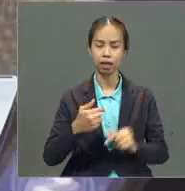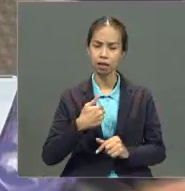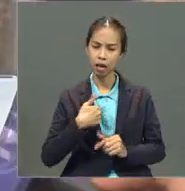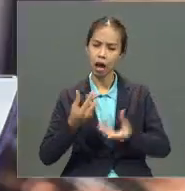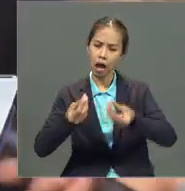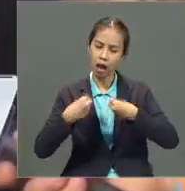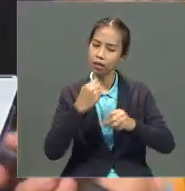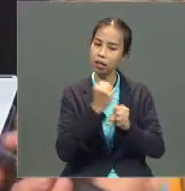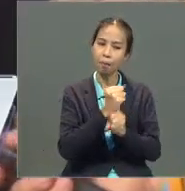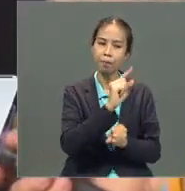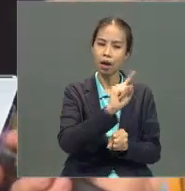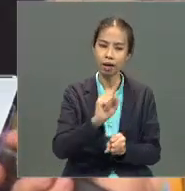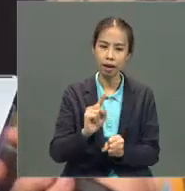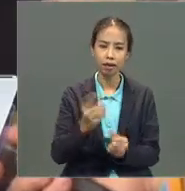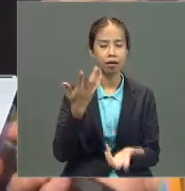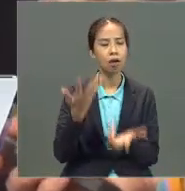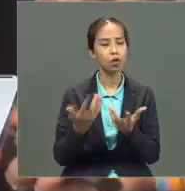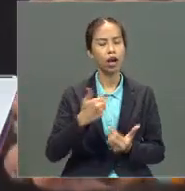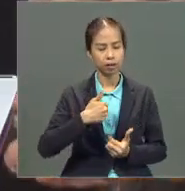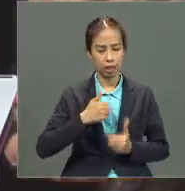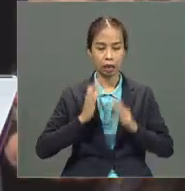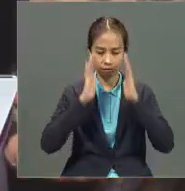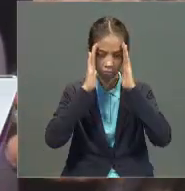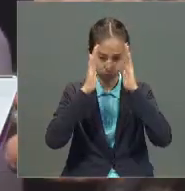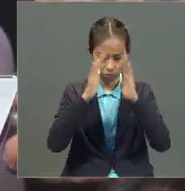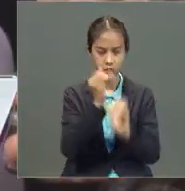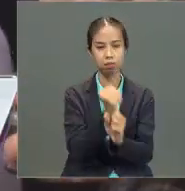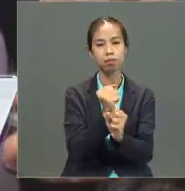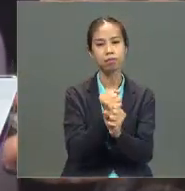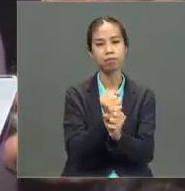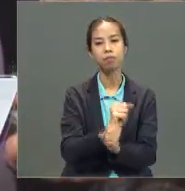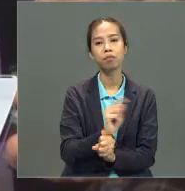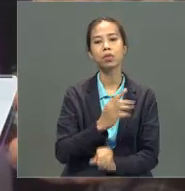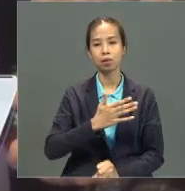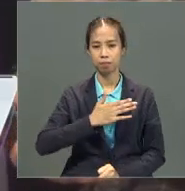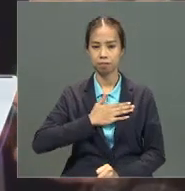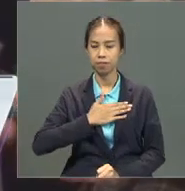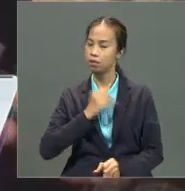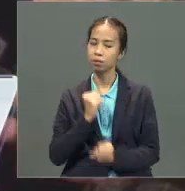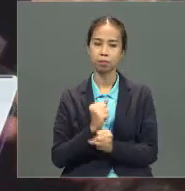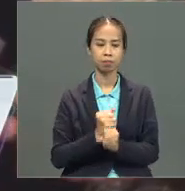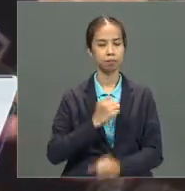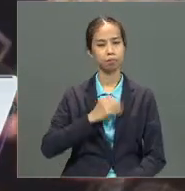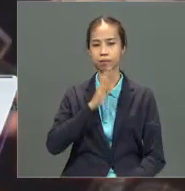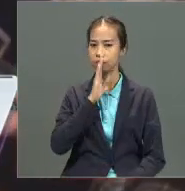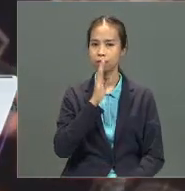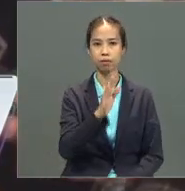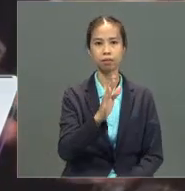ายให้ทำงานในด้านใดก็จะตั้งใจทำงานโดยมีคติว่าทำงานด้วยความซื่อสัตย์สุจริตค่ะ